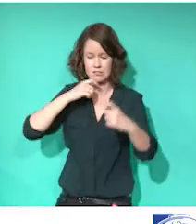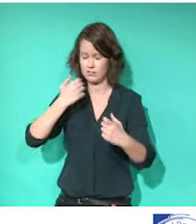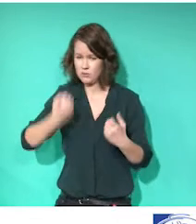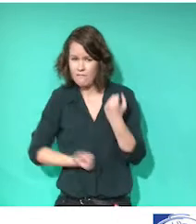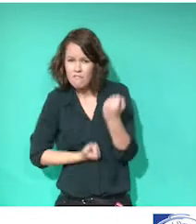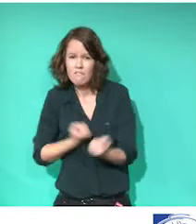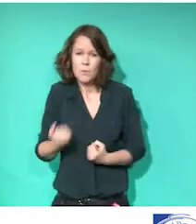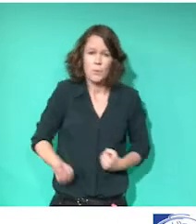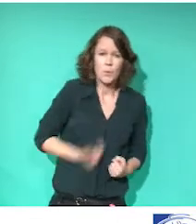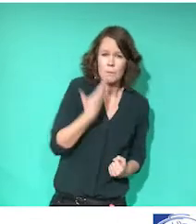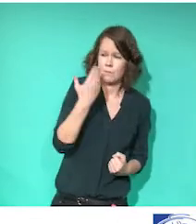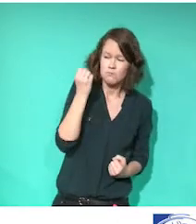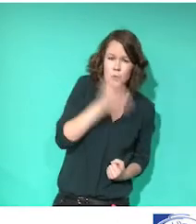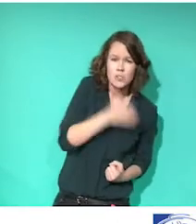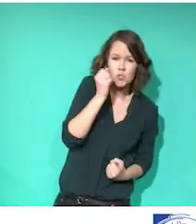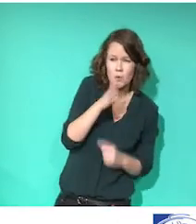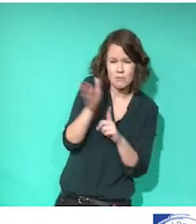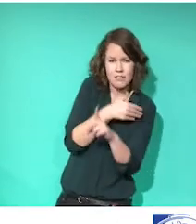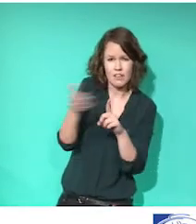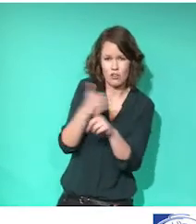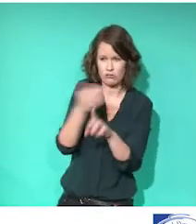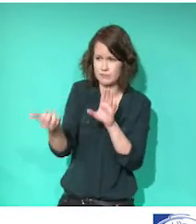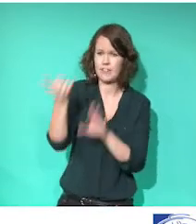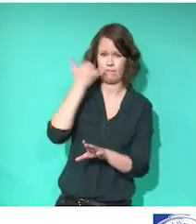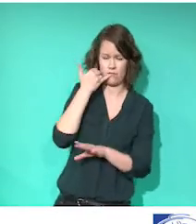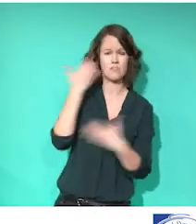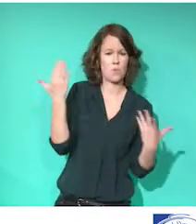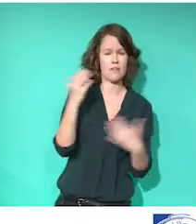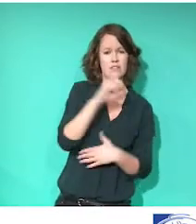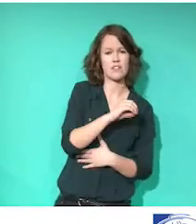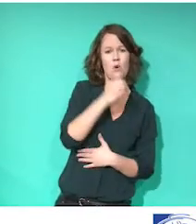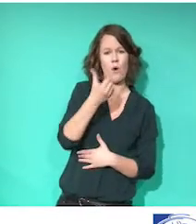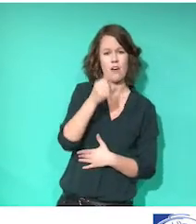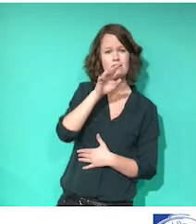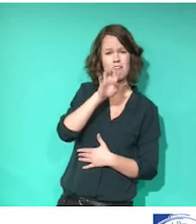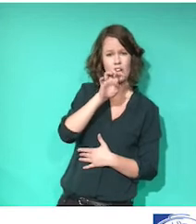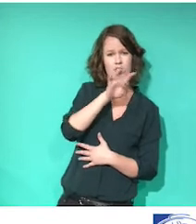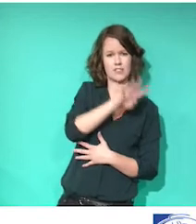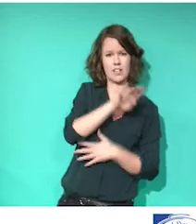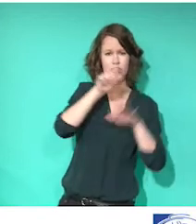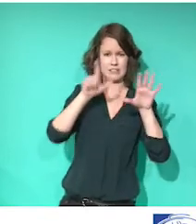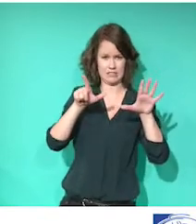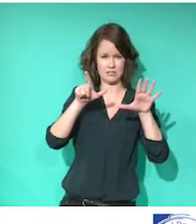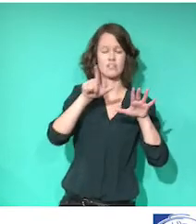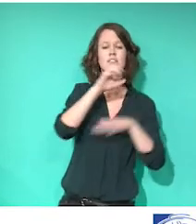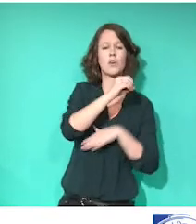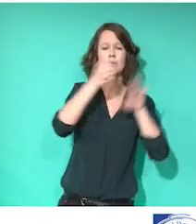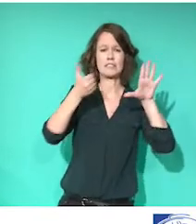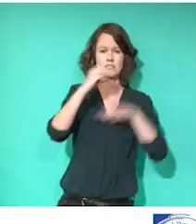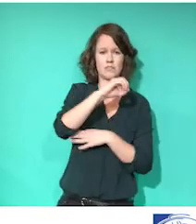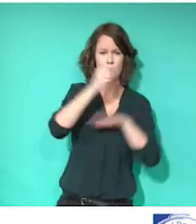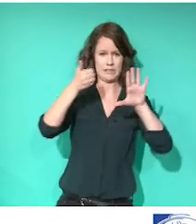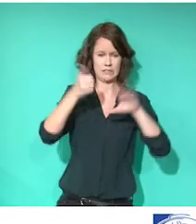voire des maltraitances. Le numéro d'appel est le 01 40 47 0606. Ce